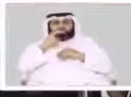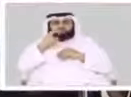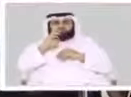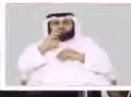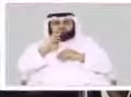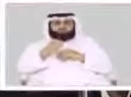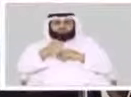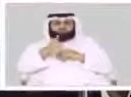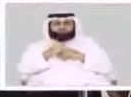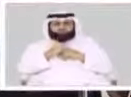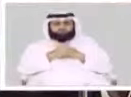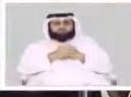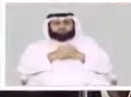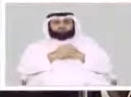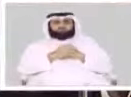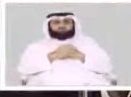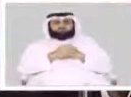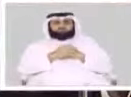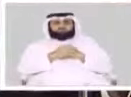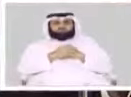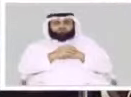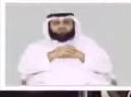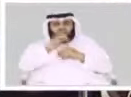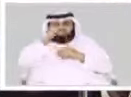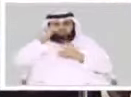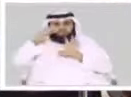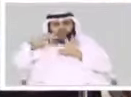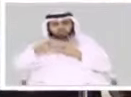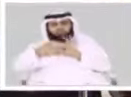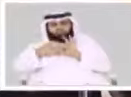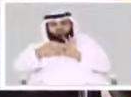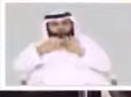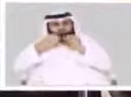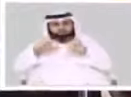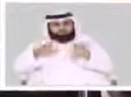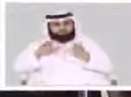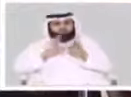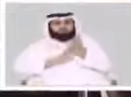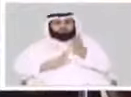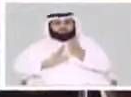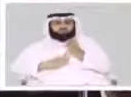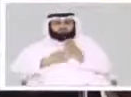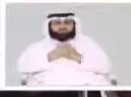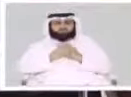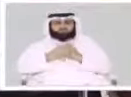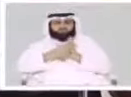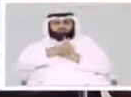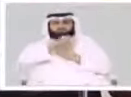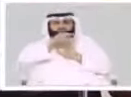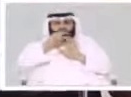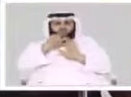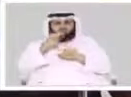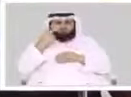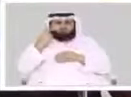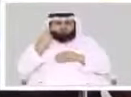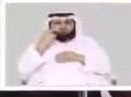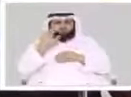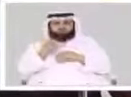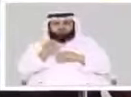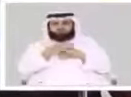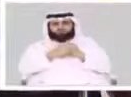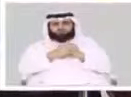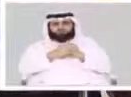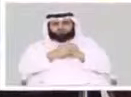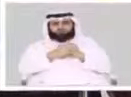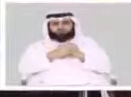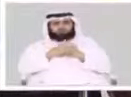والعقوبة التي جعلها الله عز وجل على من نقض عهده، هذا العهد، نعم. السورة الحقيقة حفلت بطائفتين، نعم،